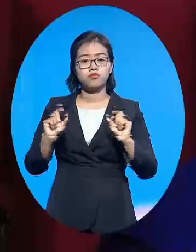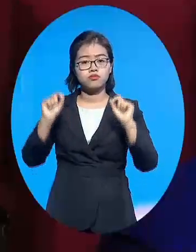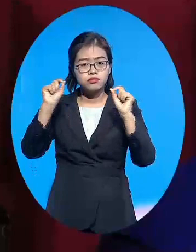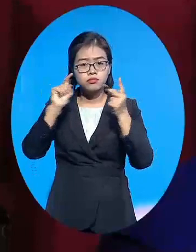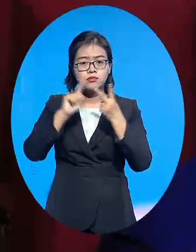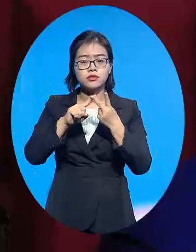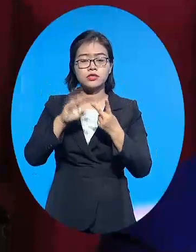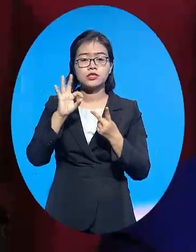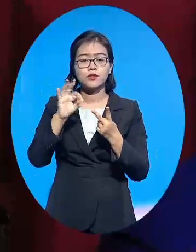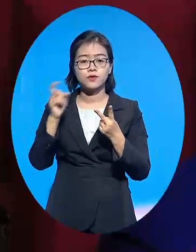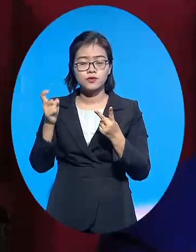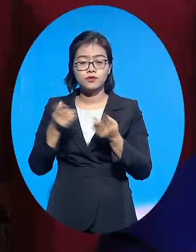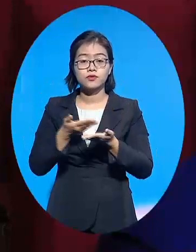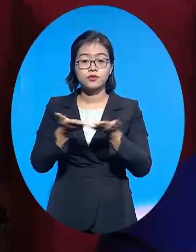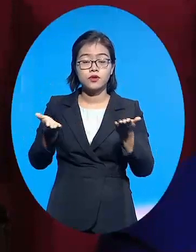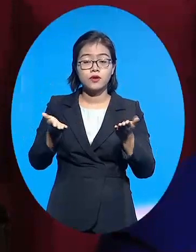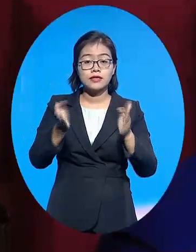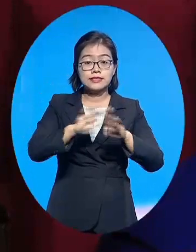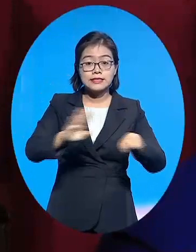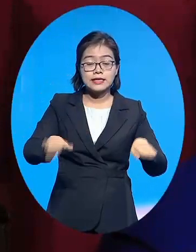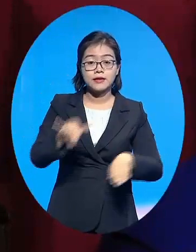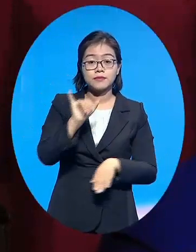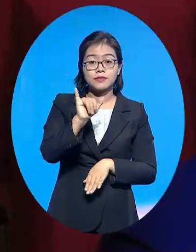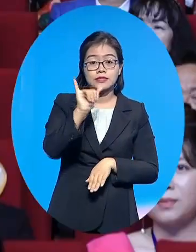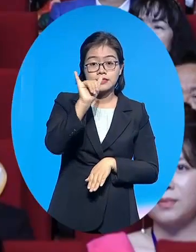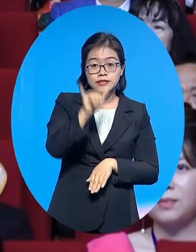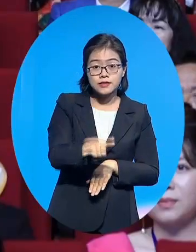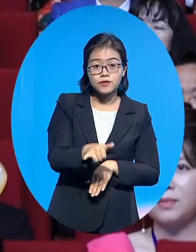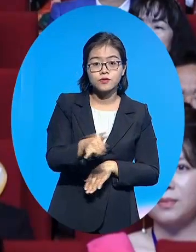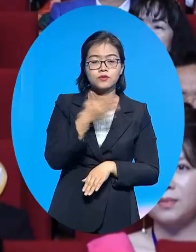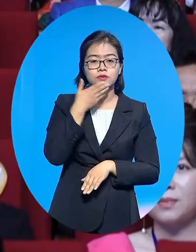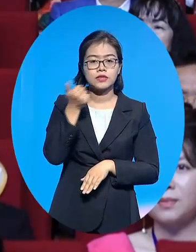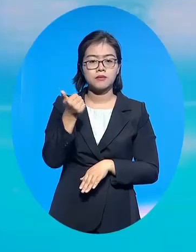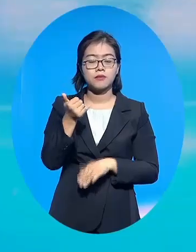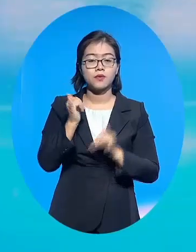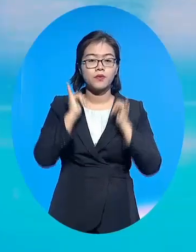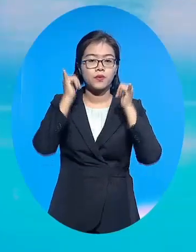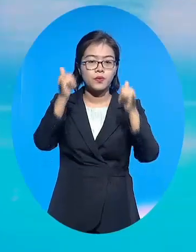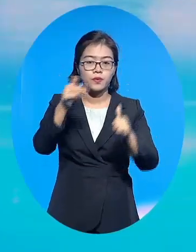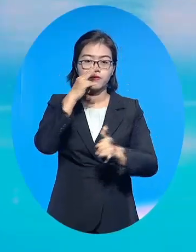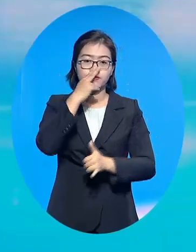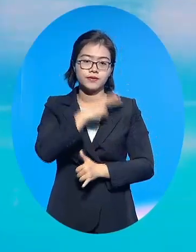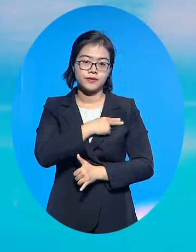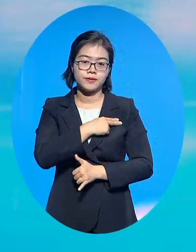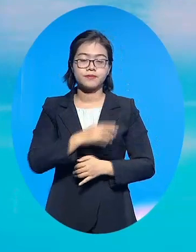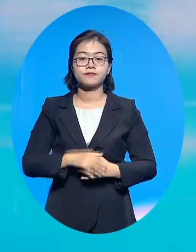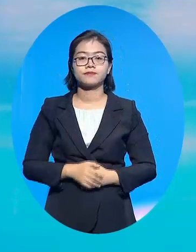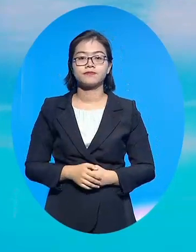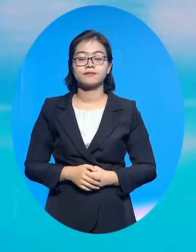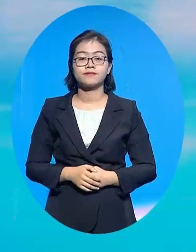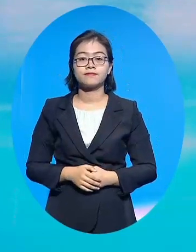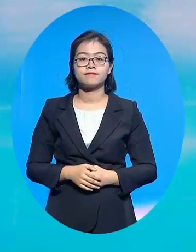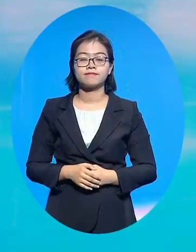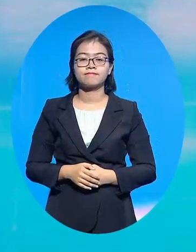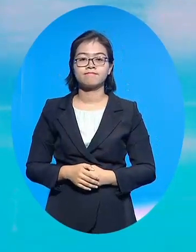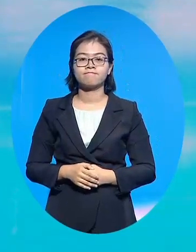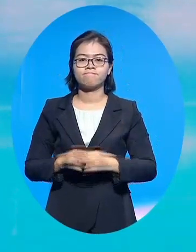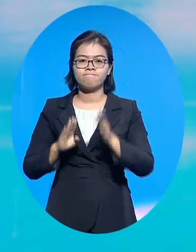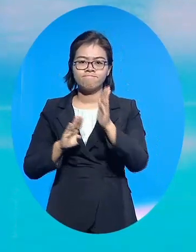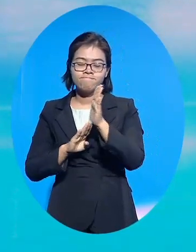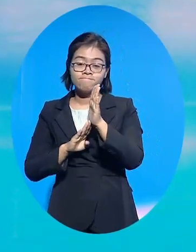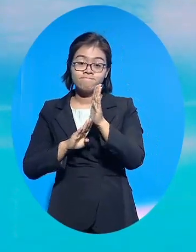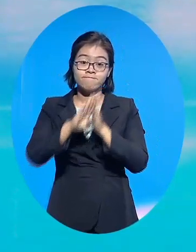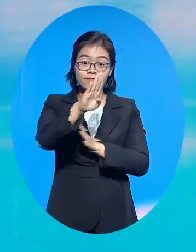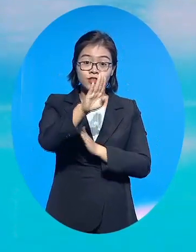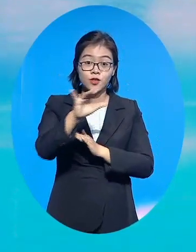hơn 6 triệu lượt trẻ em suy dinh dưỡng thấp còi đặc biệt là trẻ em ở nông thôn Việt Nam vượt lên 60 nước cùng 16 sản phẩm trong